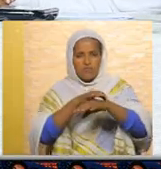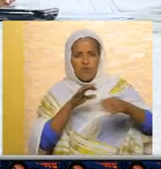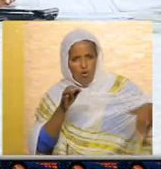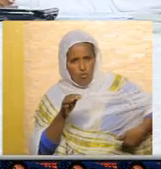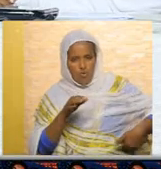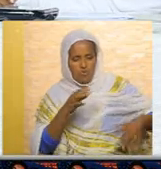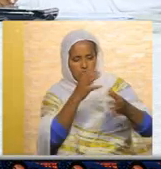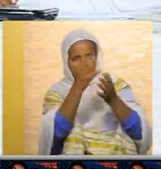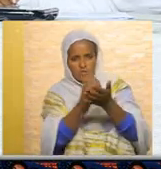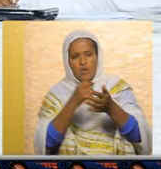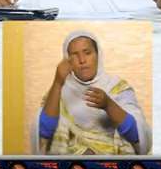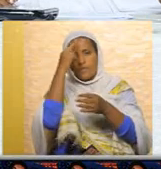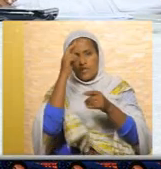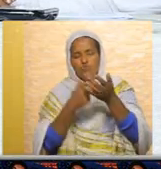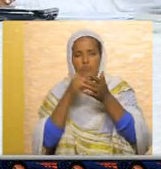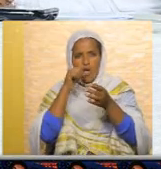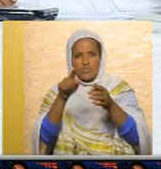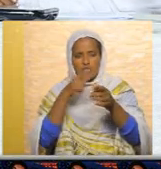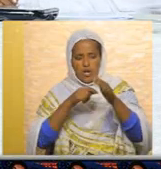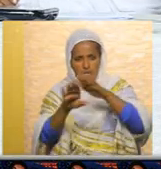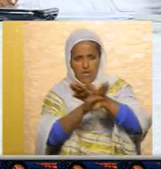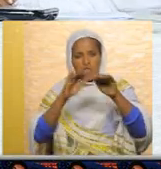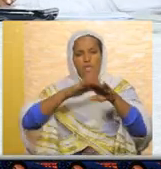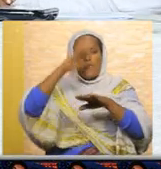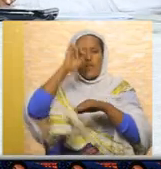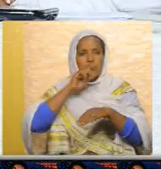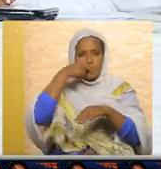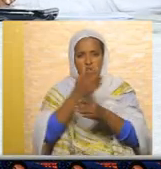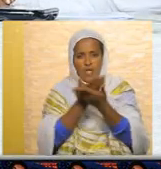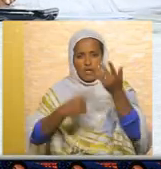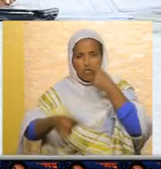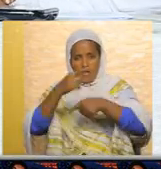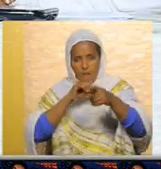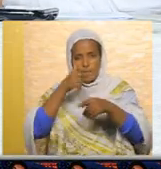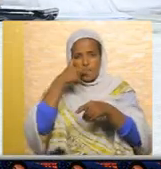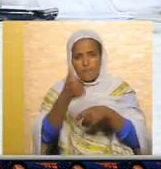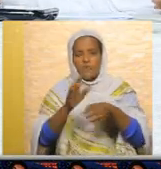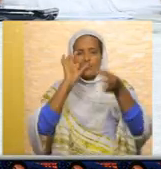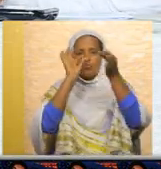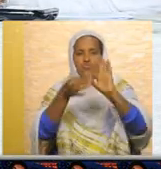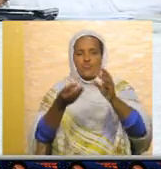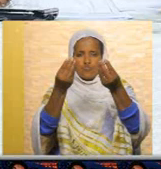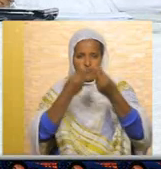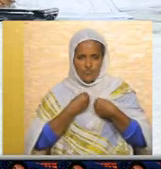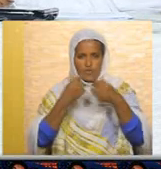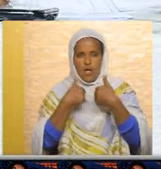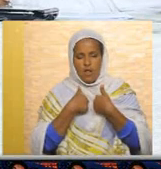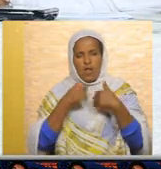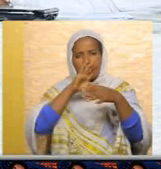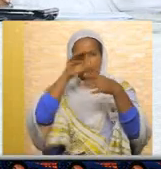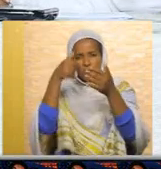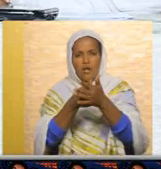ነው የፈጠራት። ምክንያቱም አንቺ የኔ በታችነሽ ወይም የበላይነሽ የሚል ነገር እንዳያመጣ የሚል ትርጓሜ ይሰጡናል።